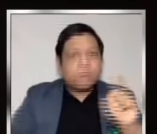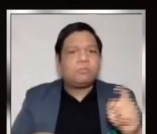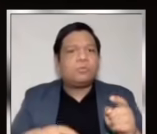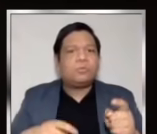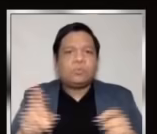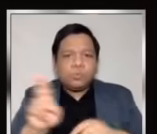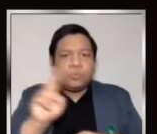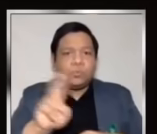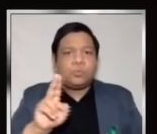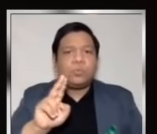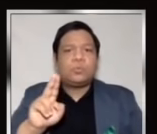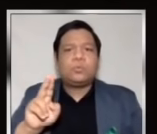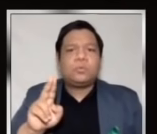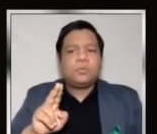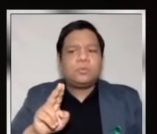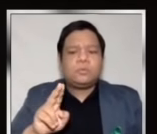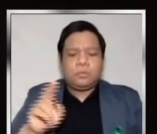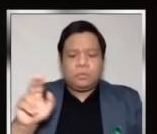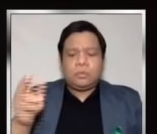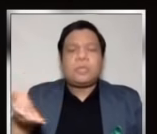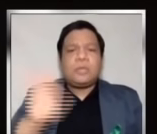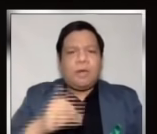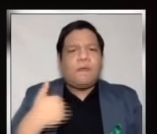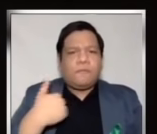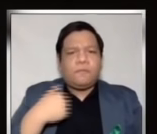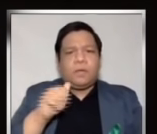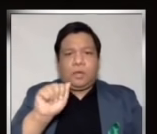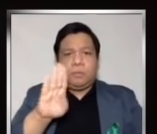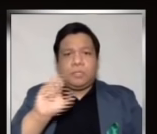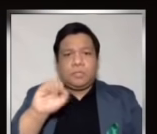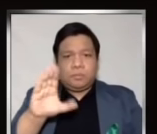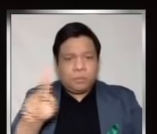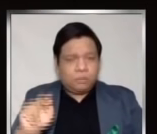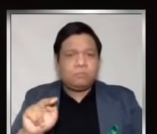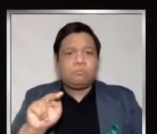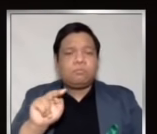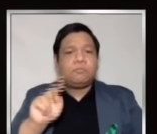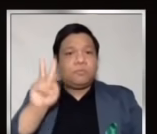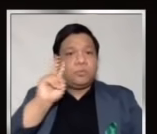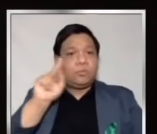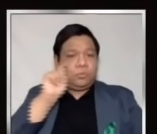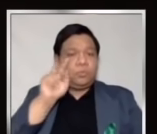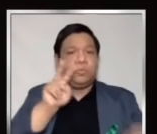pahayag ang ABS-CBN. Victoria Tulad, Nakatutok, 24 Oras.